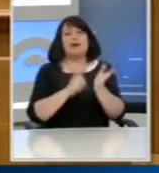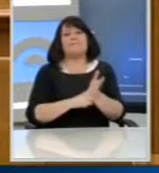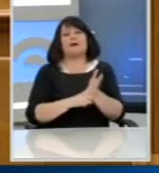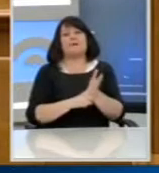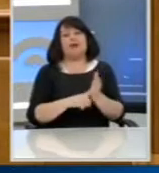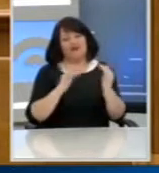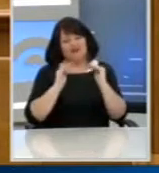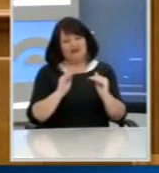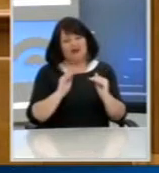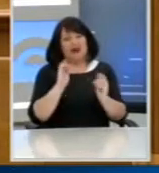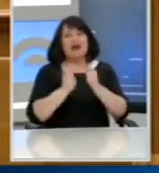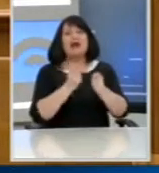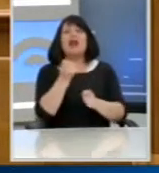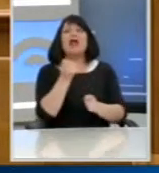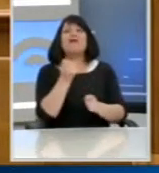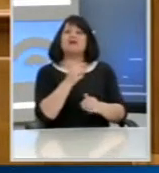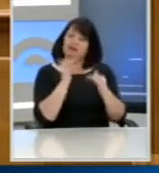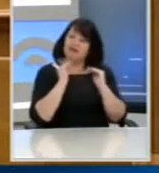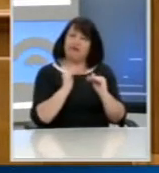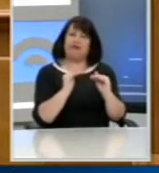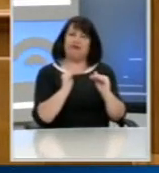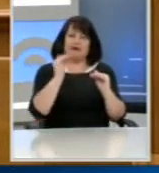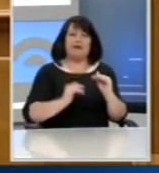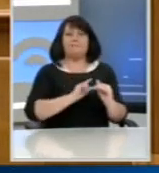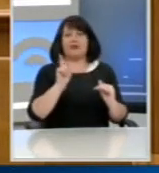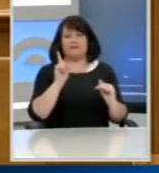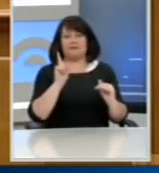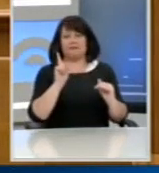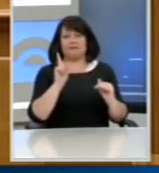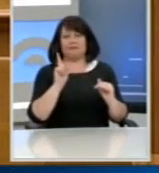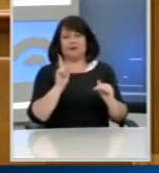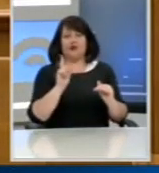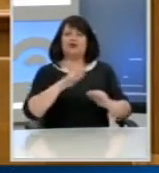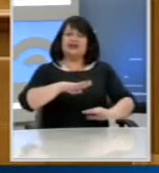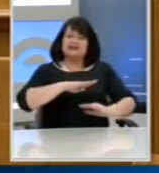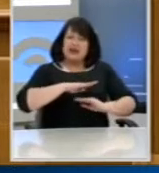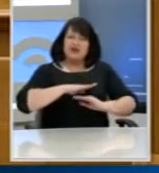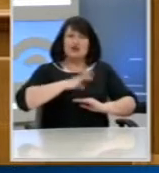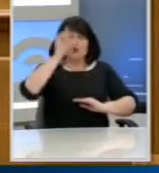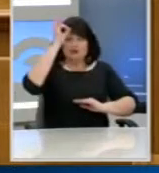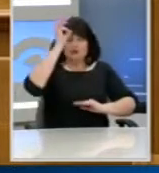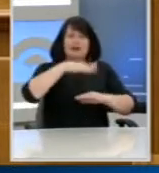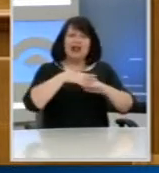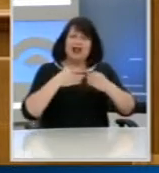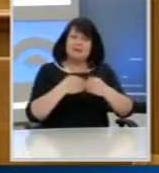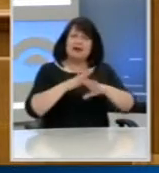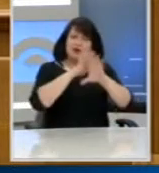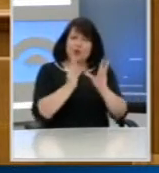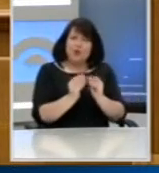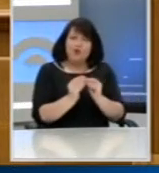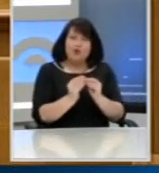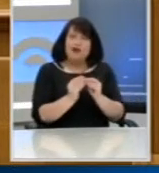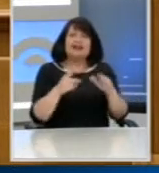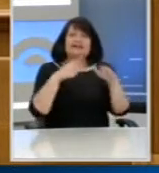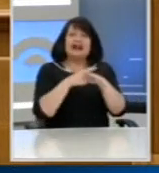των καταβαλωμένων αποδοχών στο ίδιο επίπεδο, ώστε να μην υπάρξει στέλεχος των ενόπλων δυνάμεων και των σωμάτων ασφαλείας που θα δει να μειώνονται στον τραπεζικό